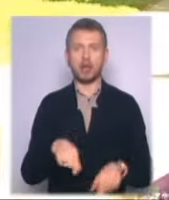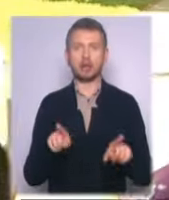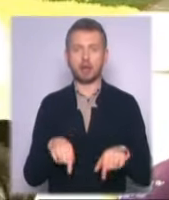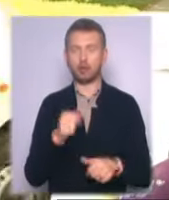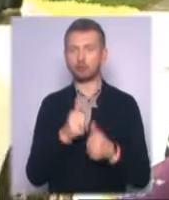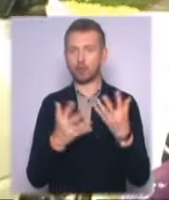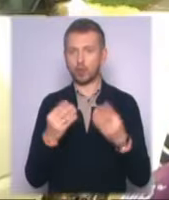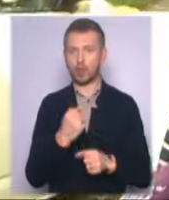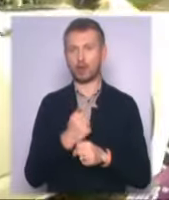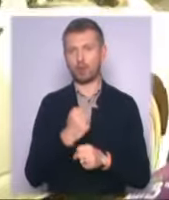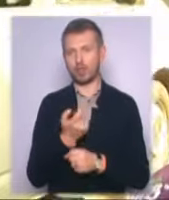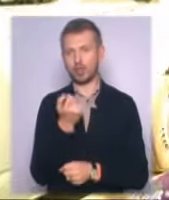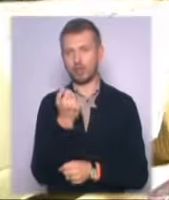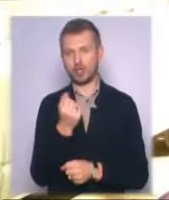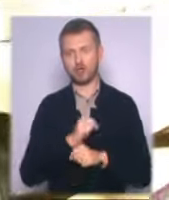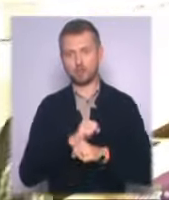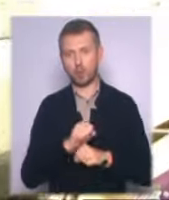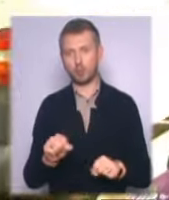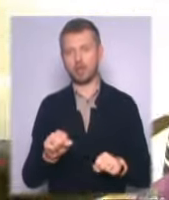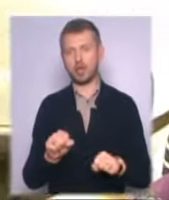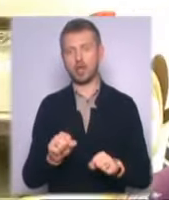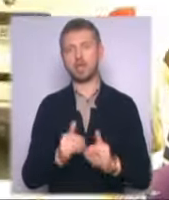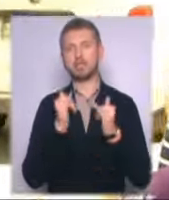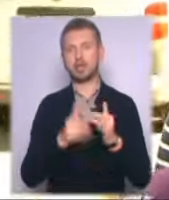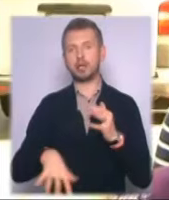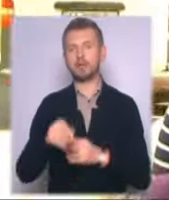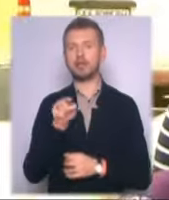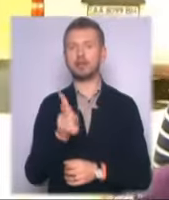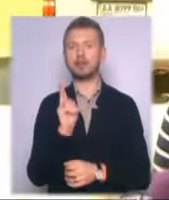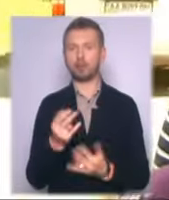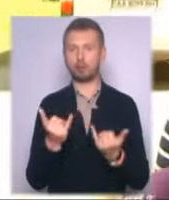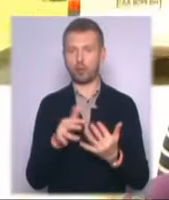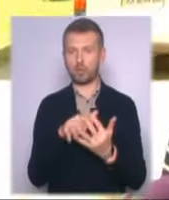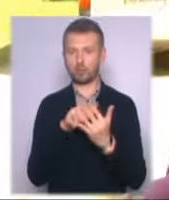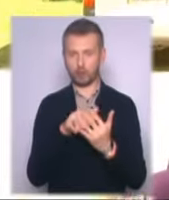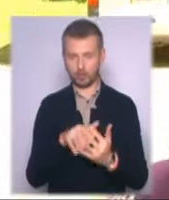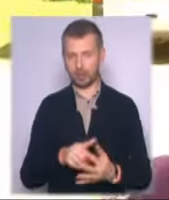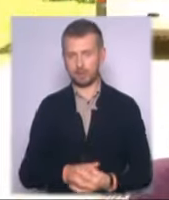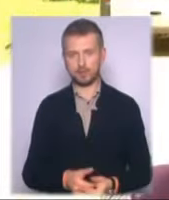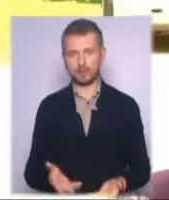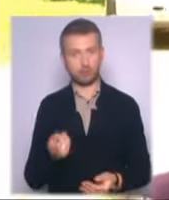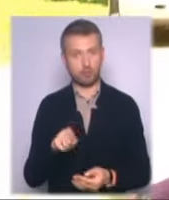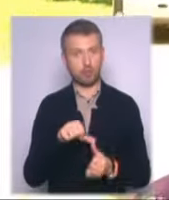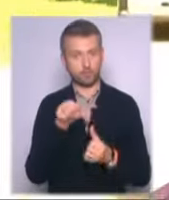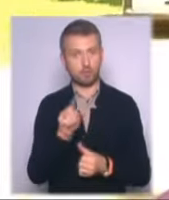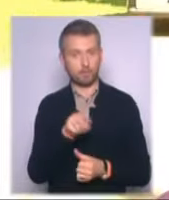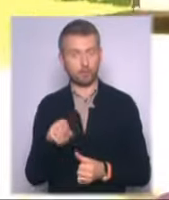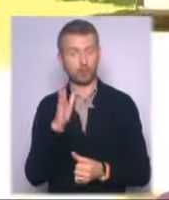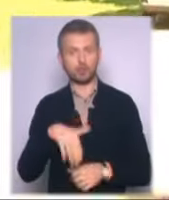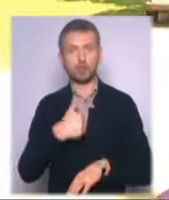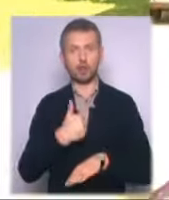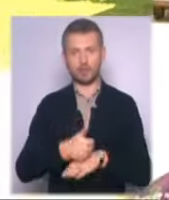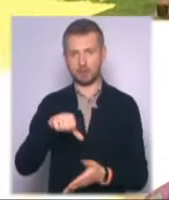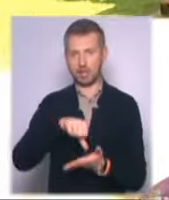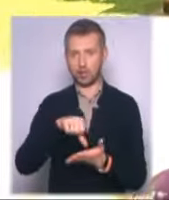щодня роблять невеликі подвиги задля усіх тих, хто сьогодні воює на фронті. Тому саме вони стануть головними